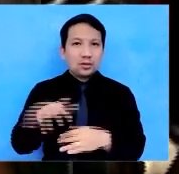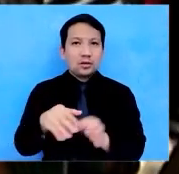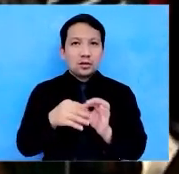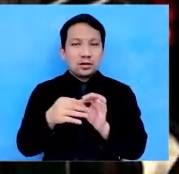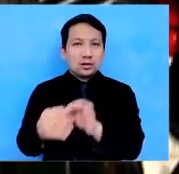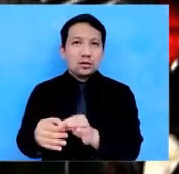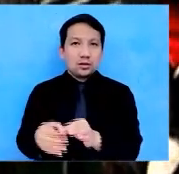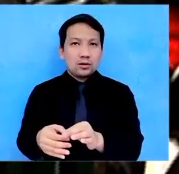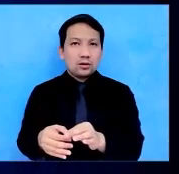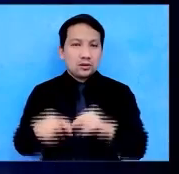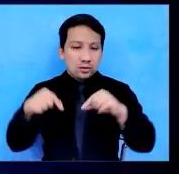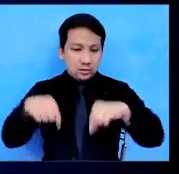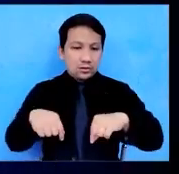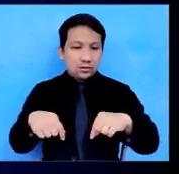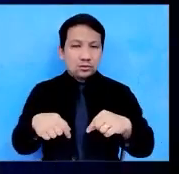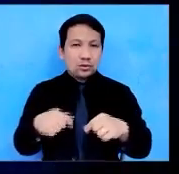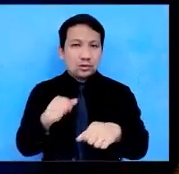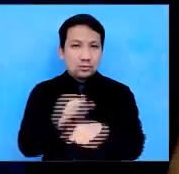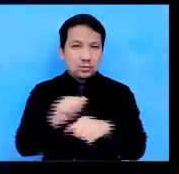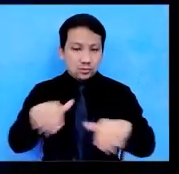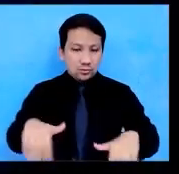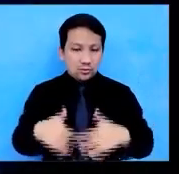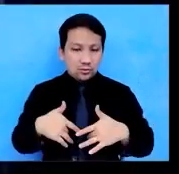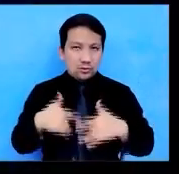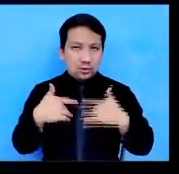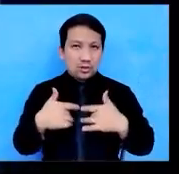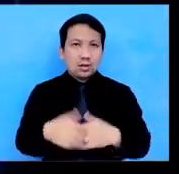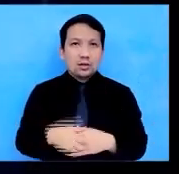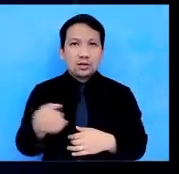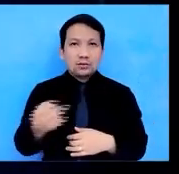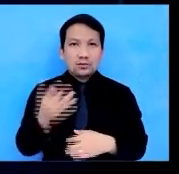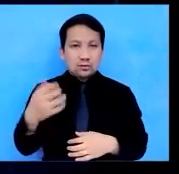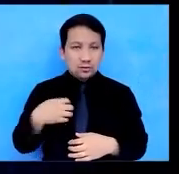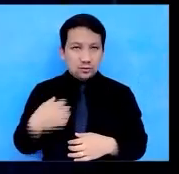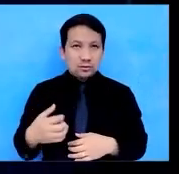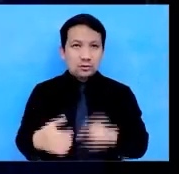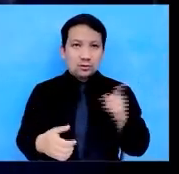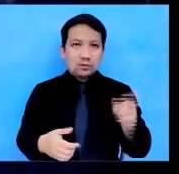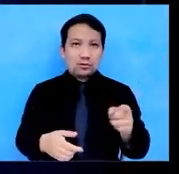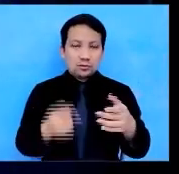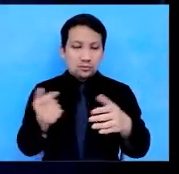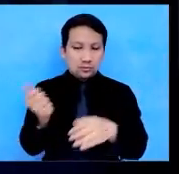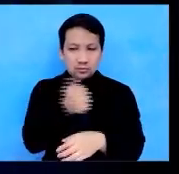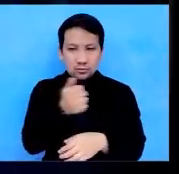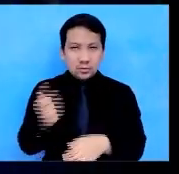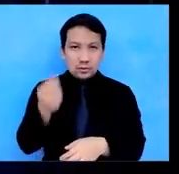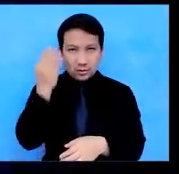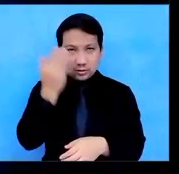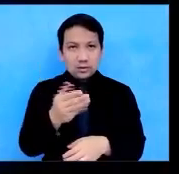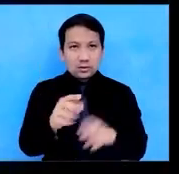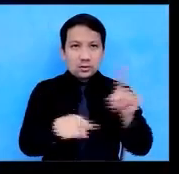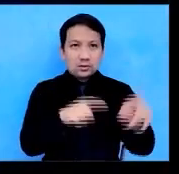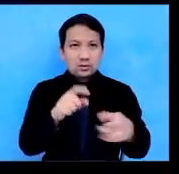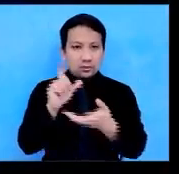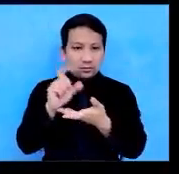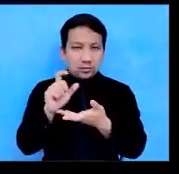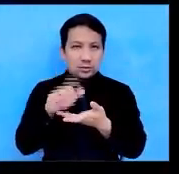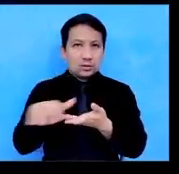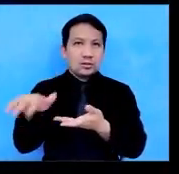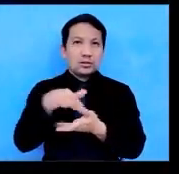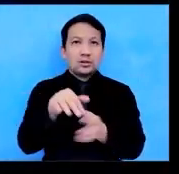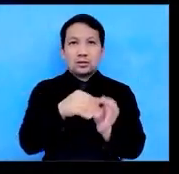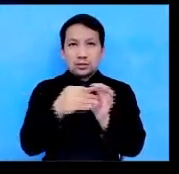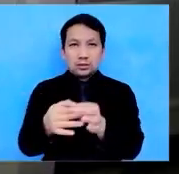kasi dito kami nabubuhay. Ilang pulis at mga militar na raw ang nagpabalik-balik para kunan ng larawan ang fishing vessels